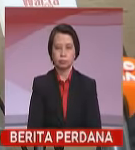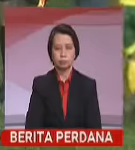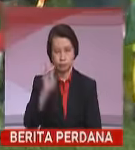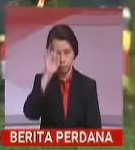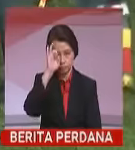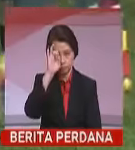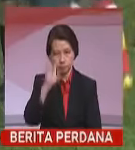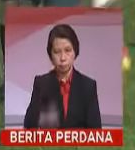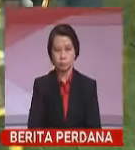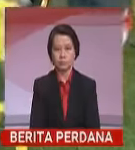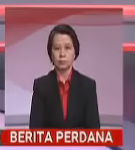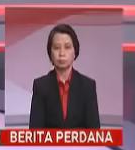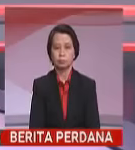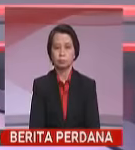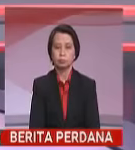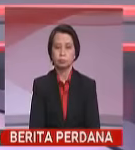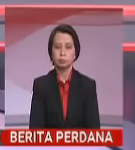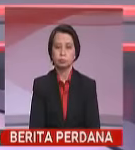InsyaAllah.